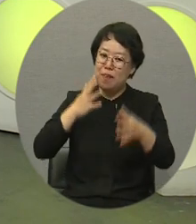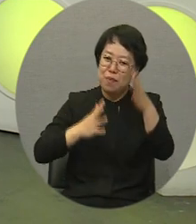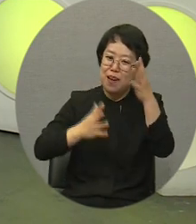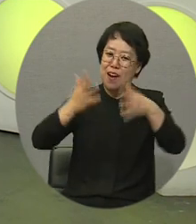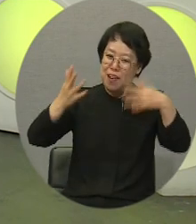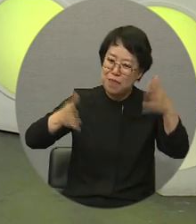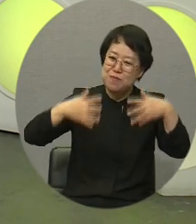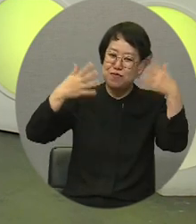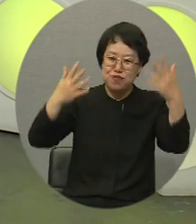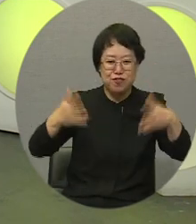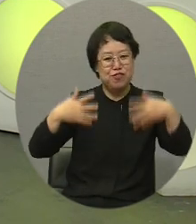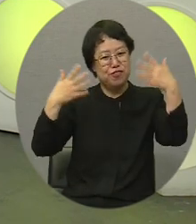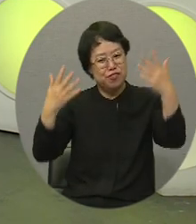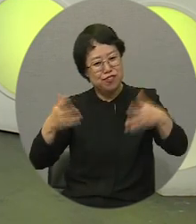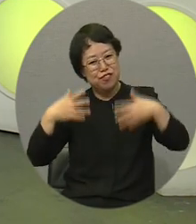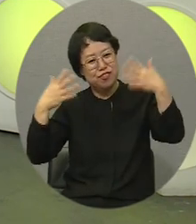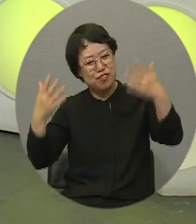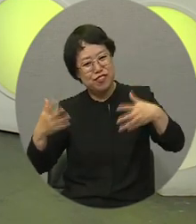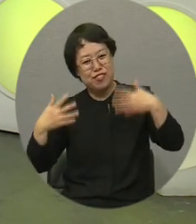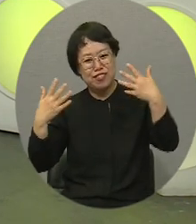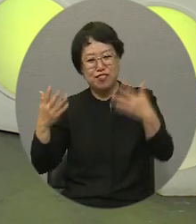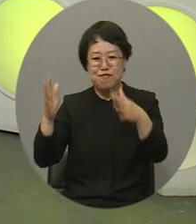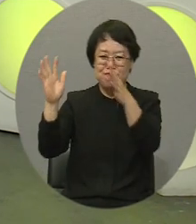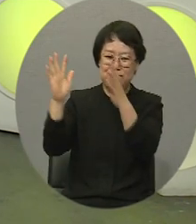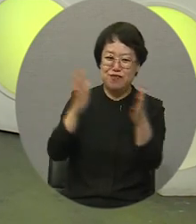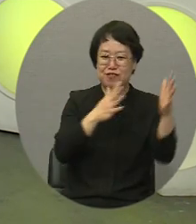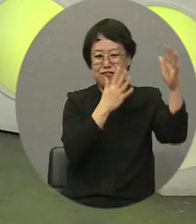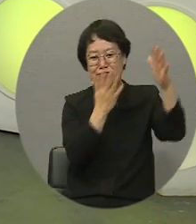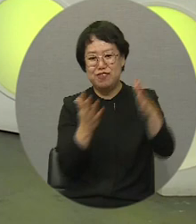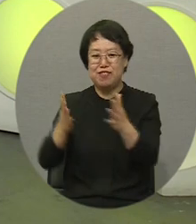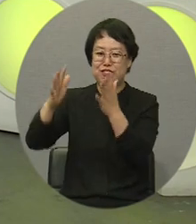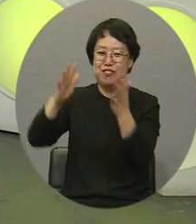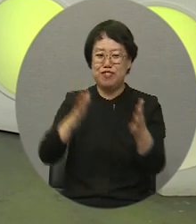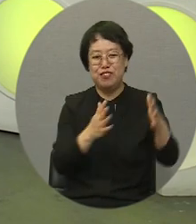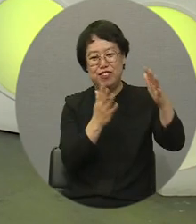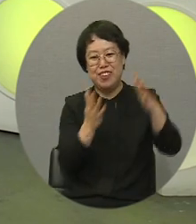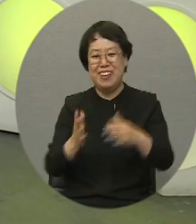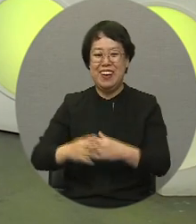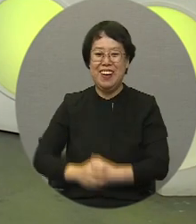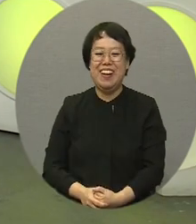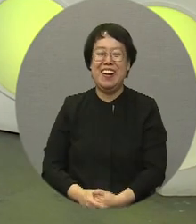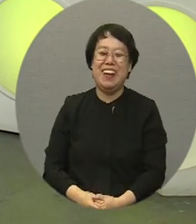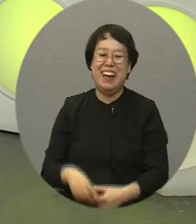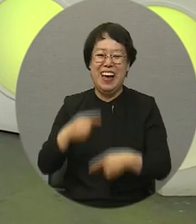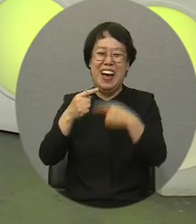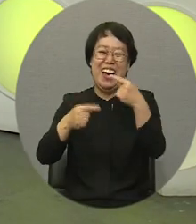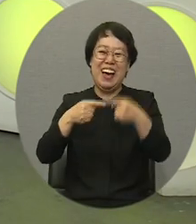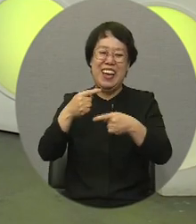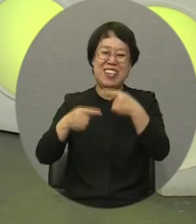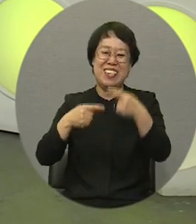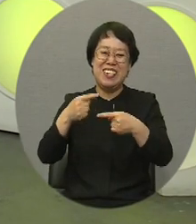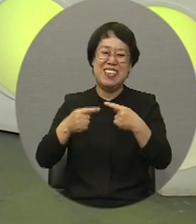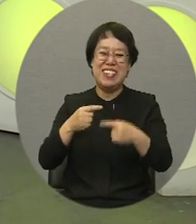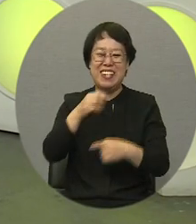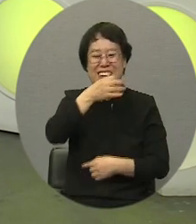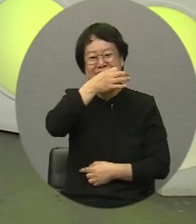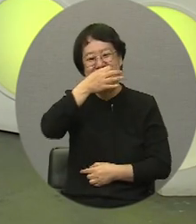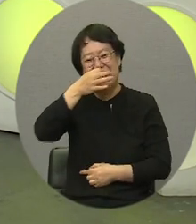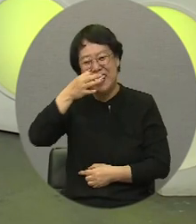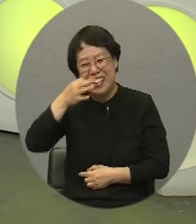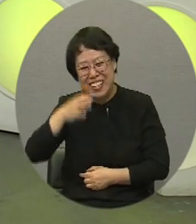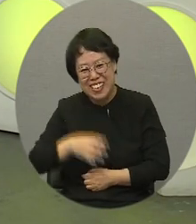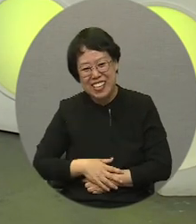산들산들 봄바람이 춤을 추는 부분에 아주 양 박성혜 선생님 수완은 그렇게 신나게 할 수가